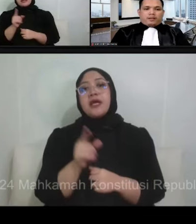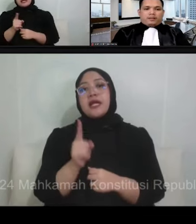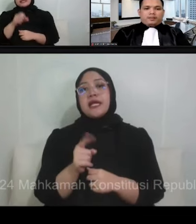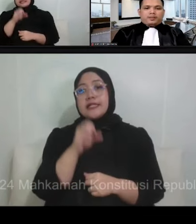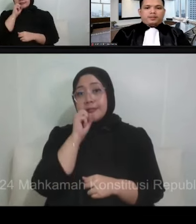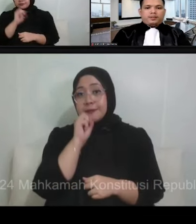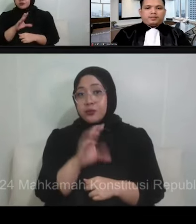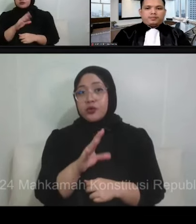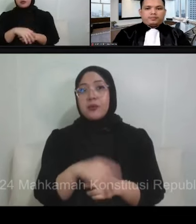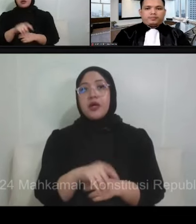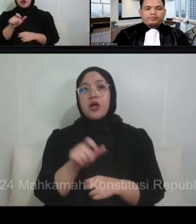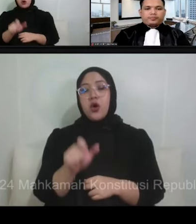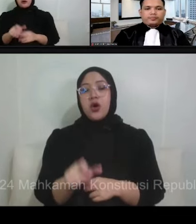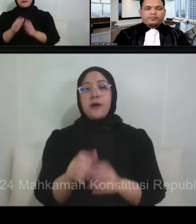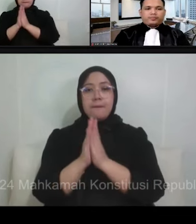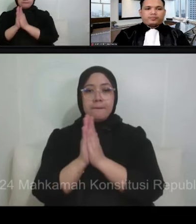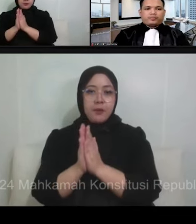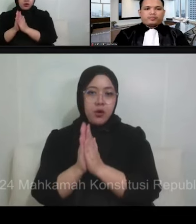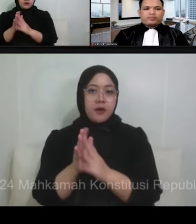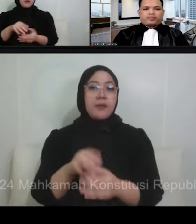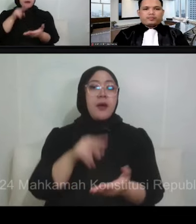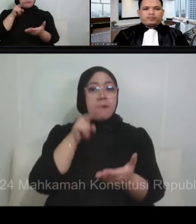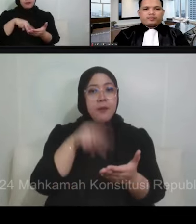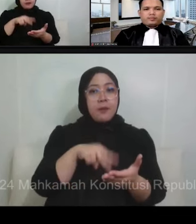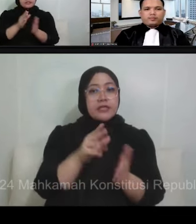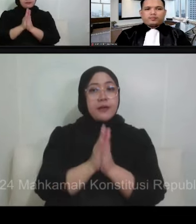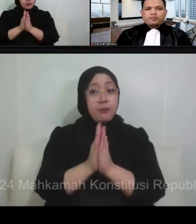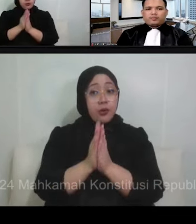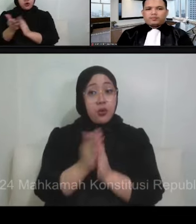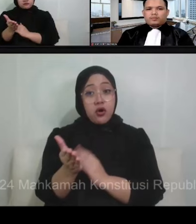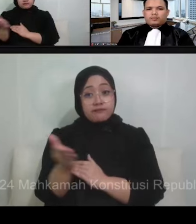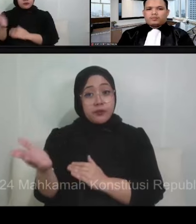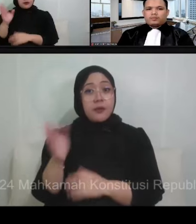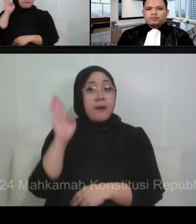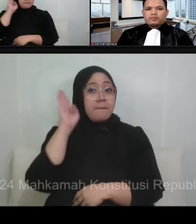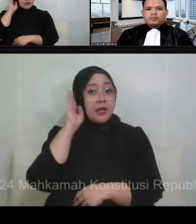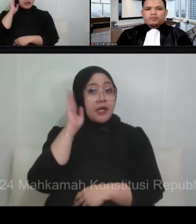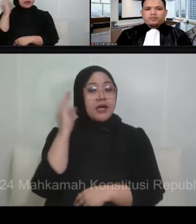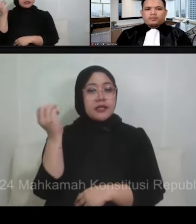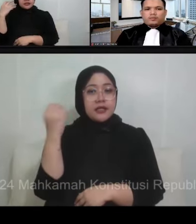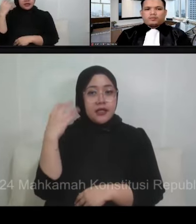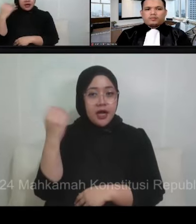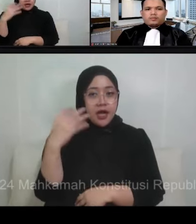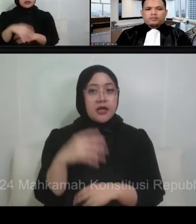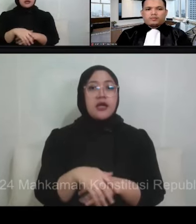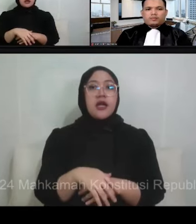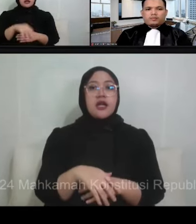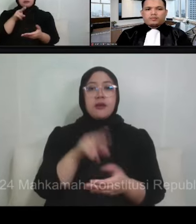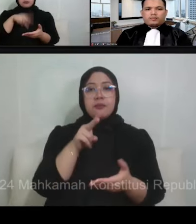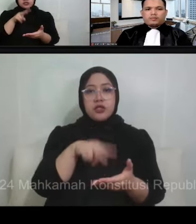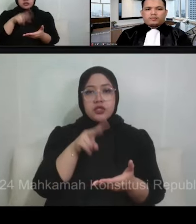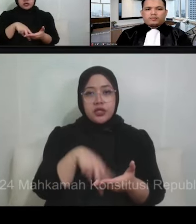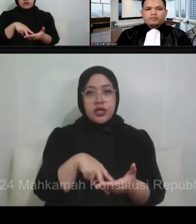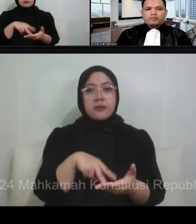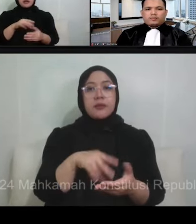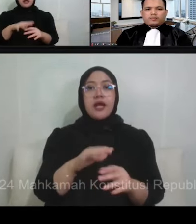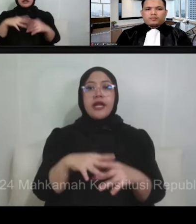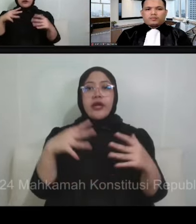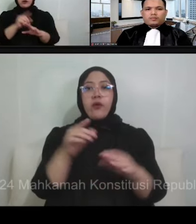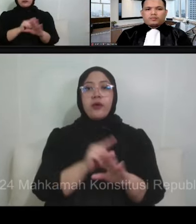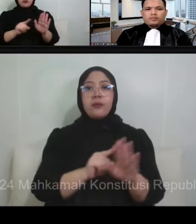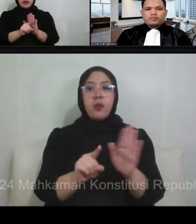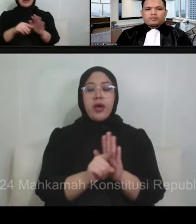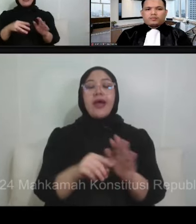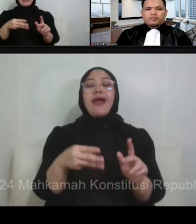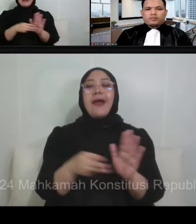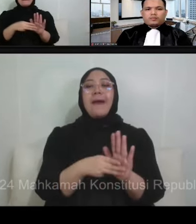para pemohon membaca pmohonan para pemohon mendengar keterangan para pemohon mendengar dan membaca keterangan Dewan Perwakilan Rakyat